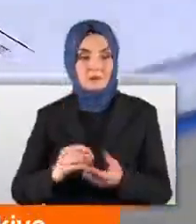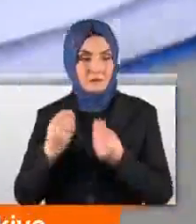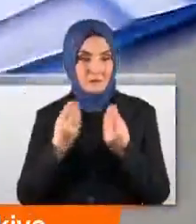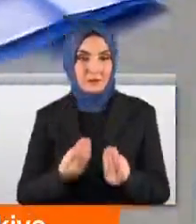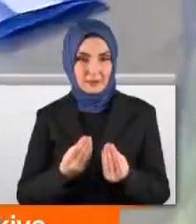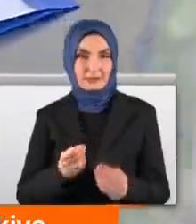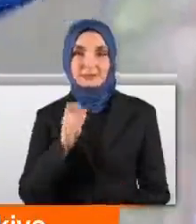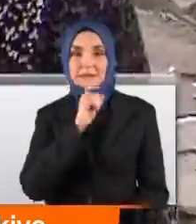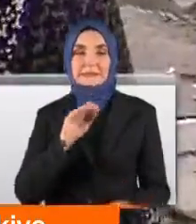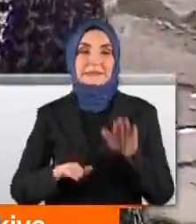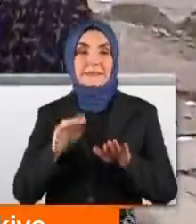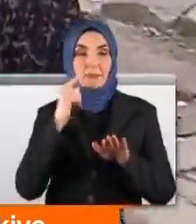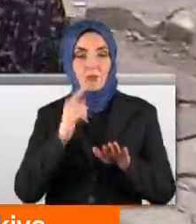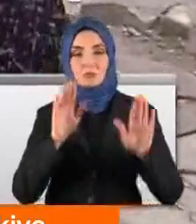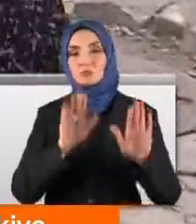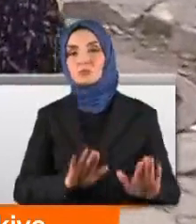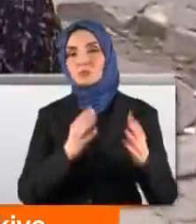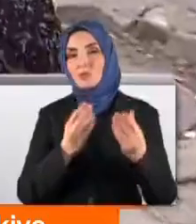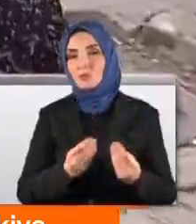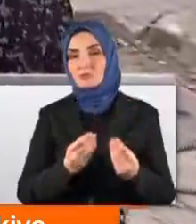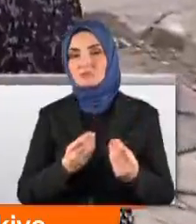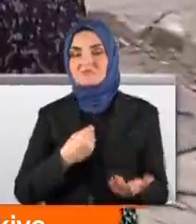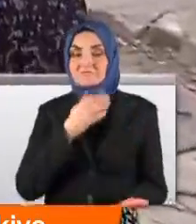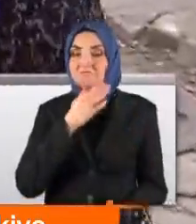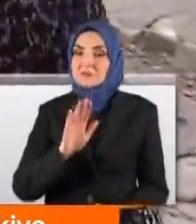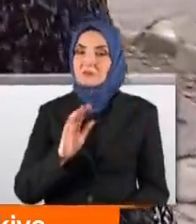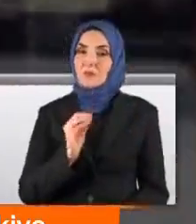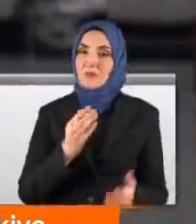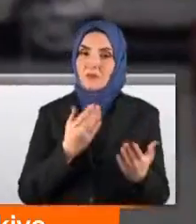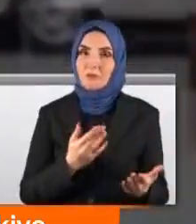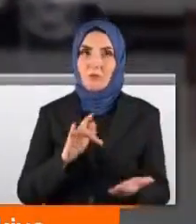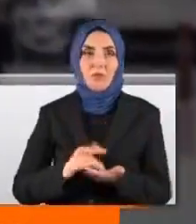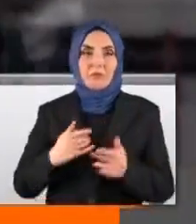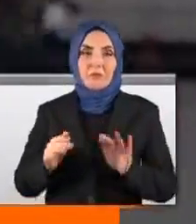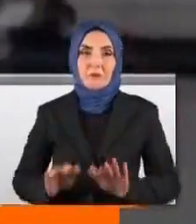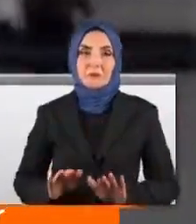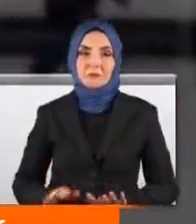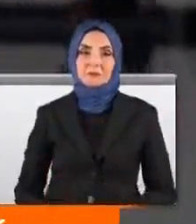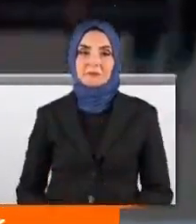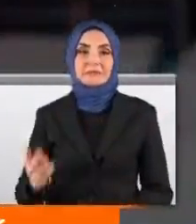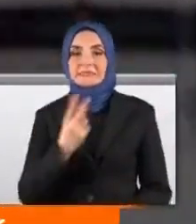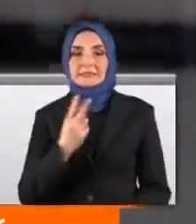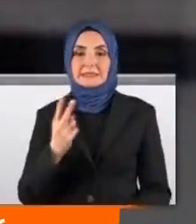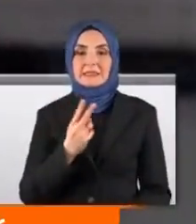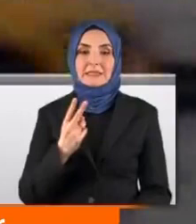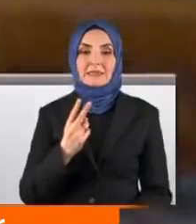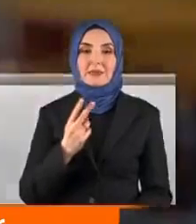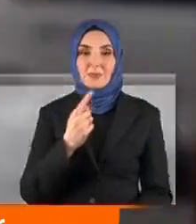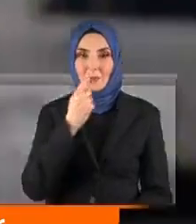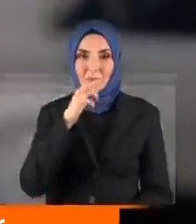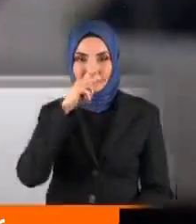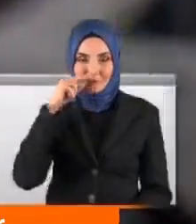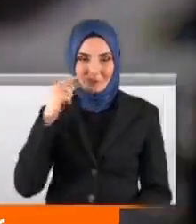Yanıltıcı reklam durduruldu. Vallahi bilmiyorum yavrum. Kaldık ortada. İkili koku giderici 12 lira 50